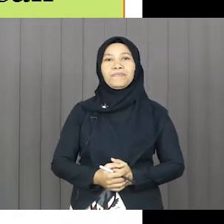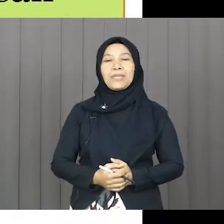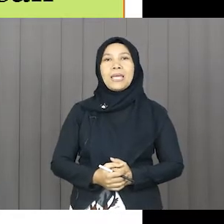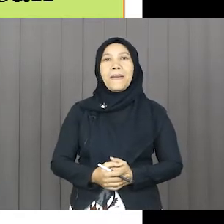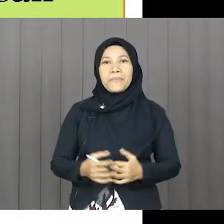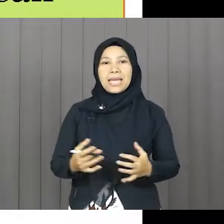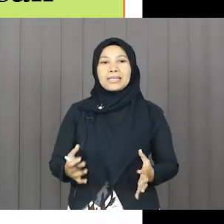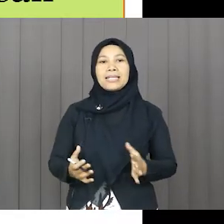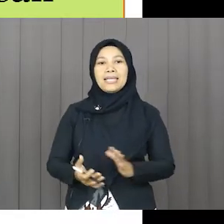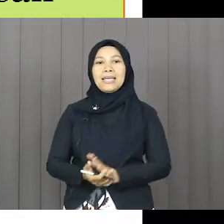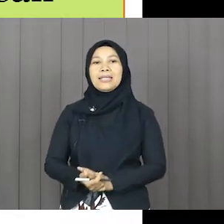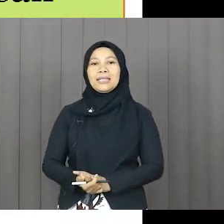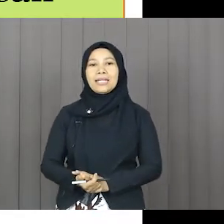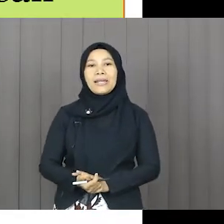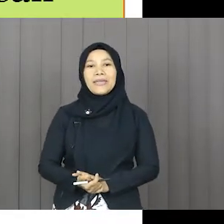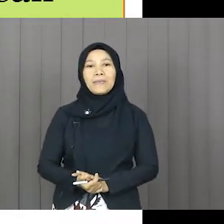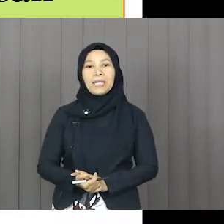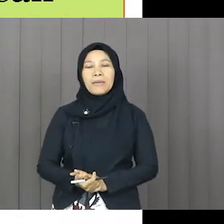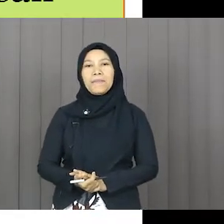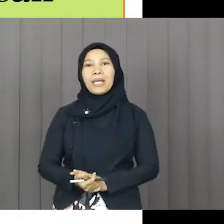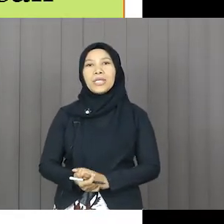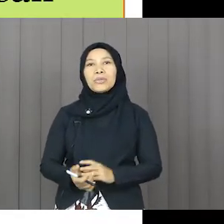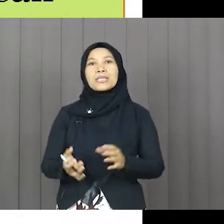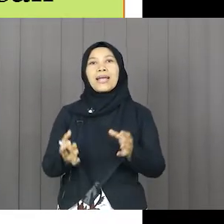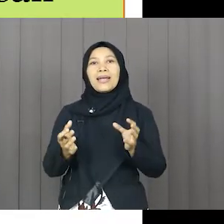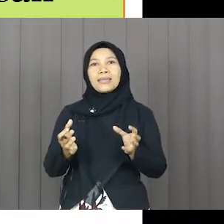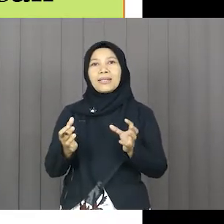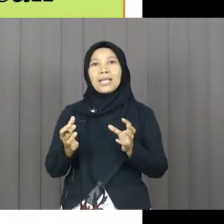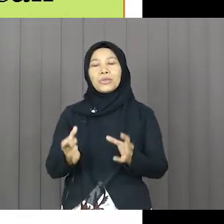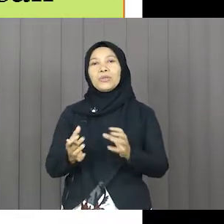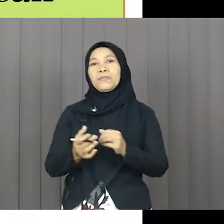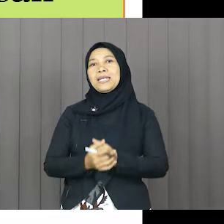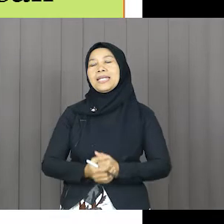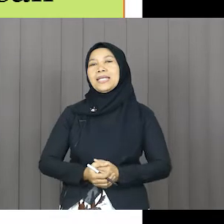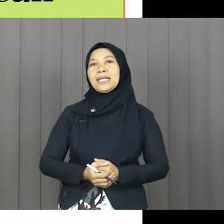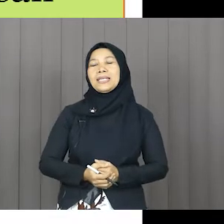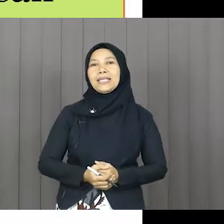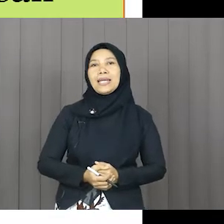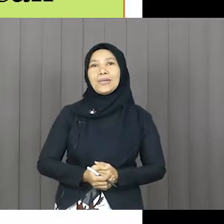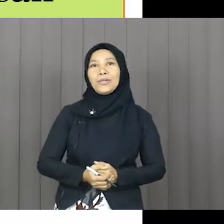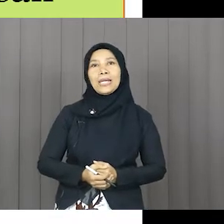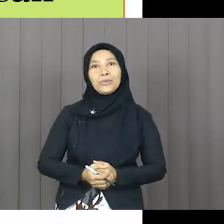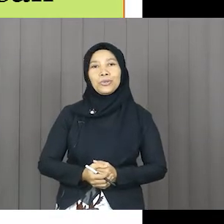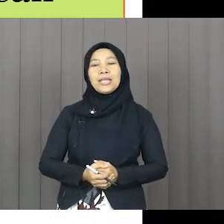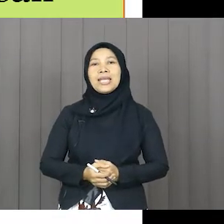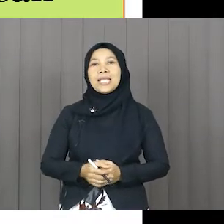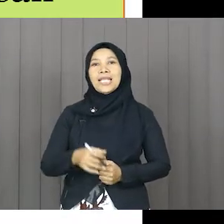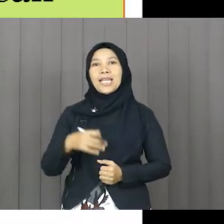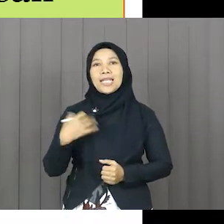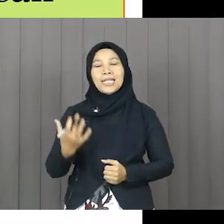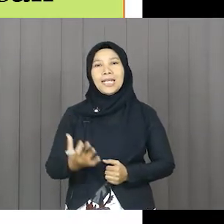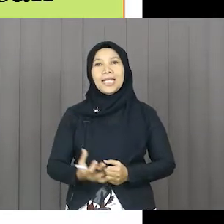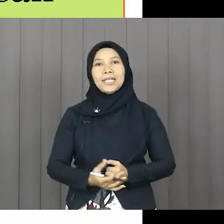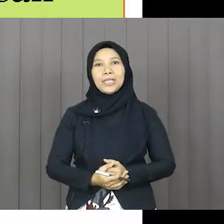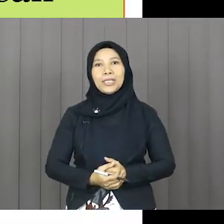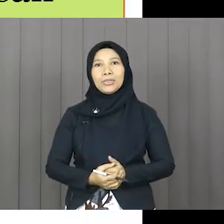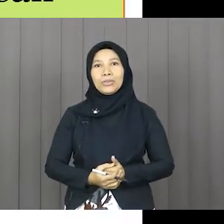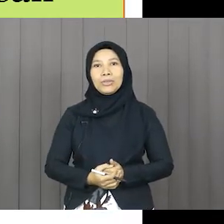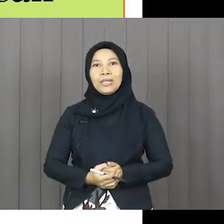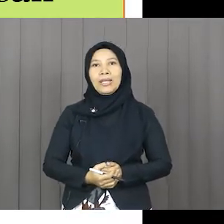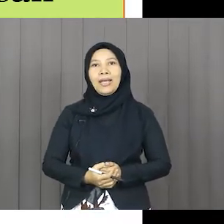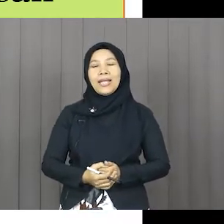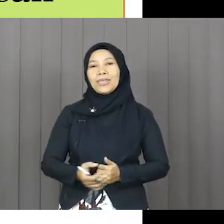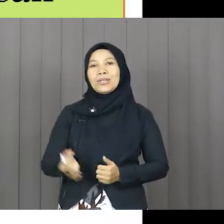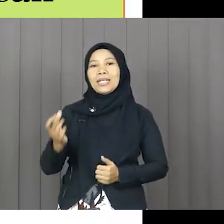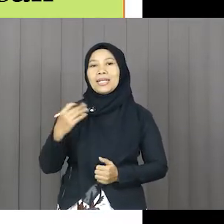ketergantungan. Biasanya negara yang berkembang itu sangat tergantung pada negara-negara donatur, negara-negara